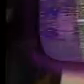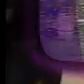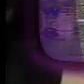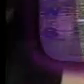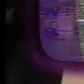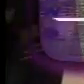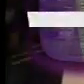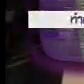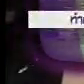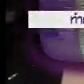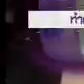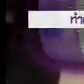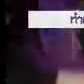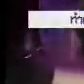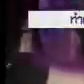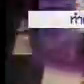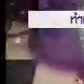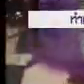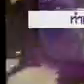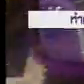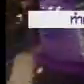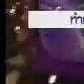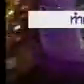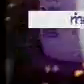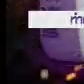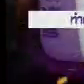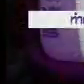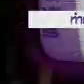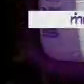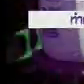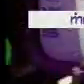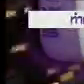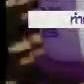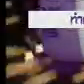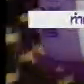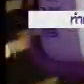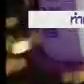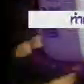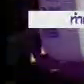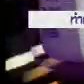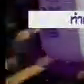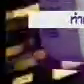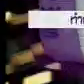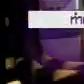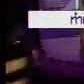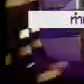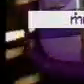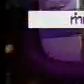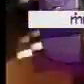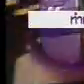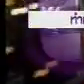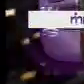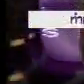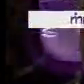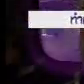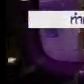คกระทรวงศึกษาธิการสั่งทุกโรงเรียนใช้วันหยุดสุดสัปดาห์รณรงค์ทำความสะอาดป้องกันเชื้อไข้หวัดใหญ่กว่า 30,000 แห่งทั่วประเทศ